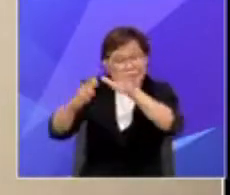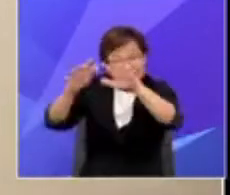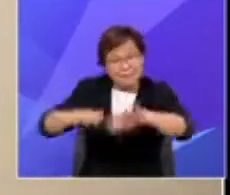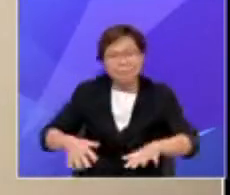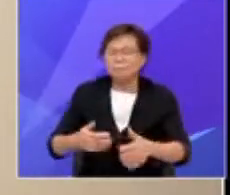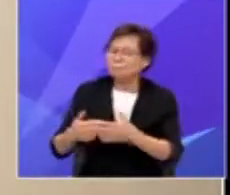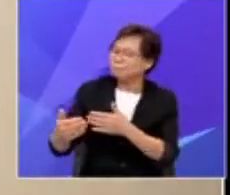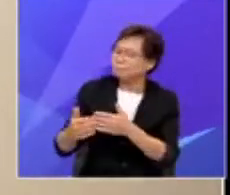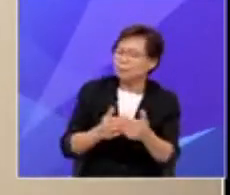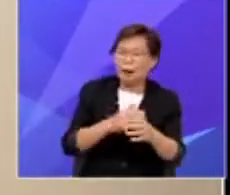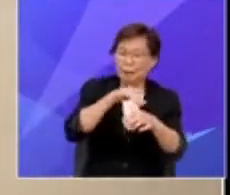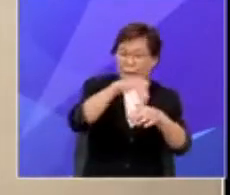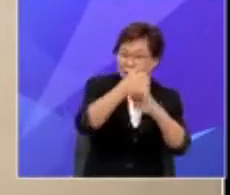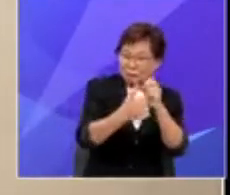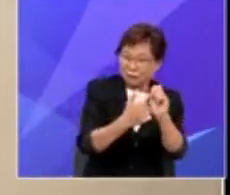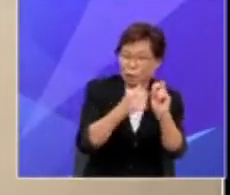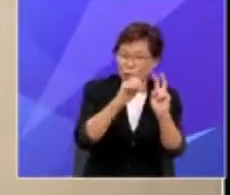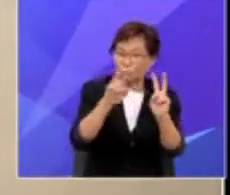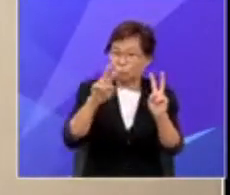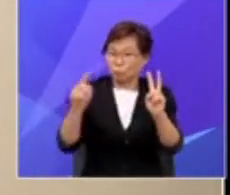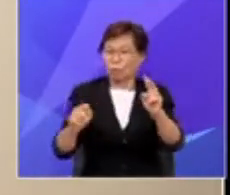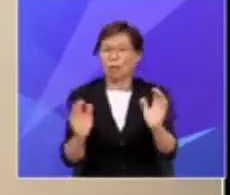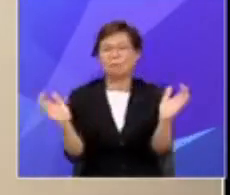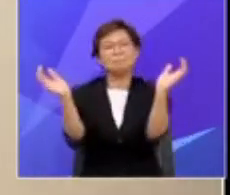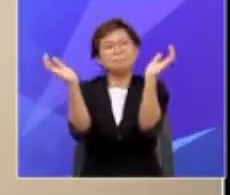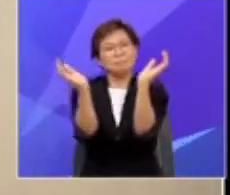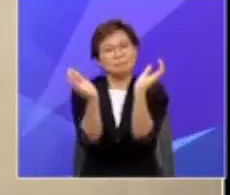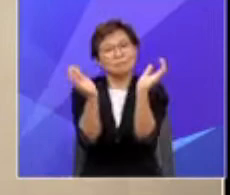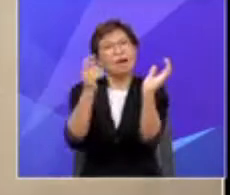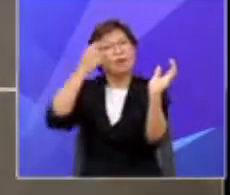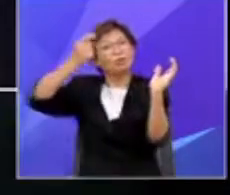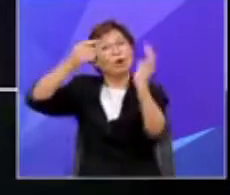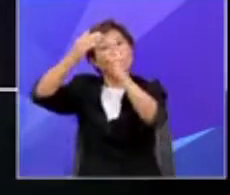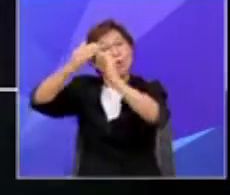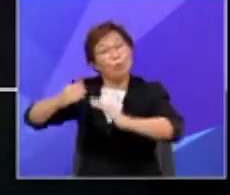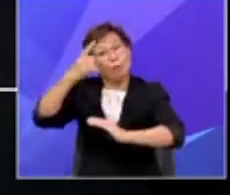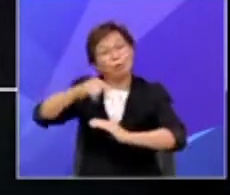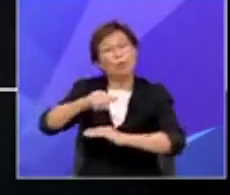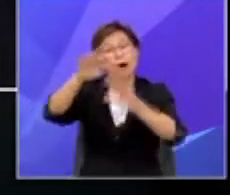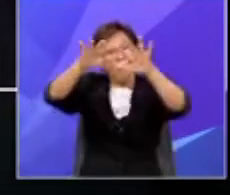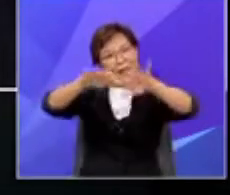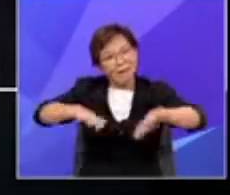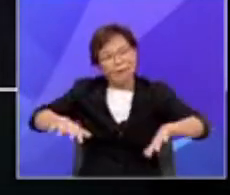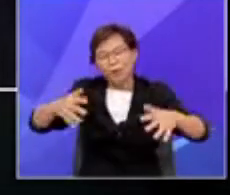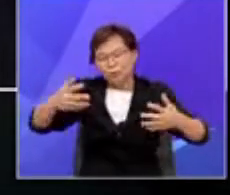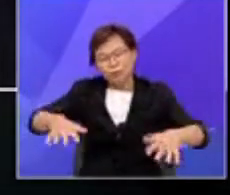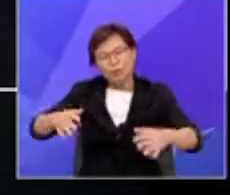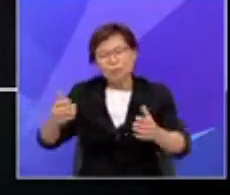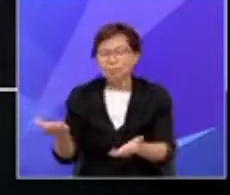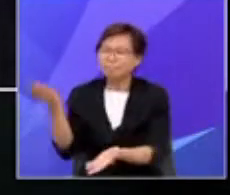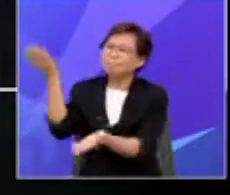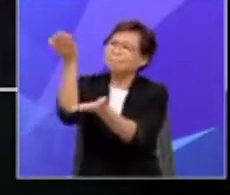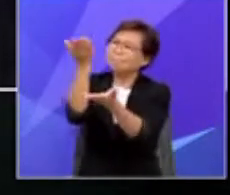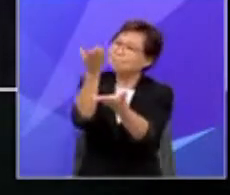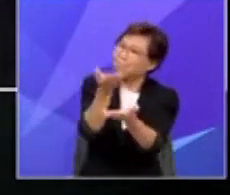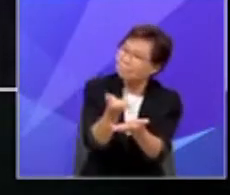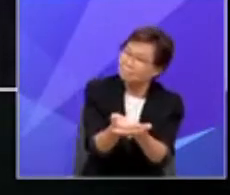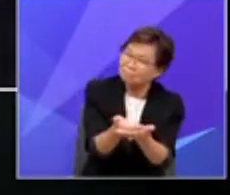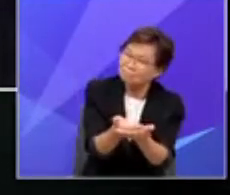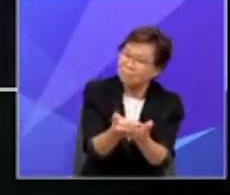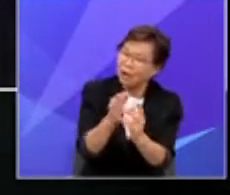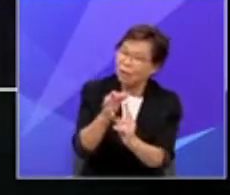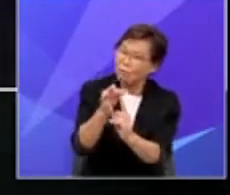walaupun tahun ini Brunei sebagai tuan rumah untuk Aa Siantar ah mengemukakan A